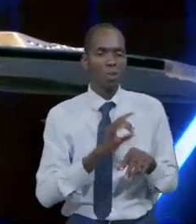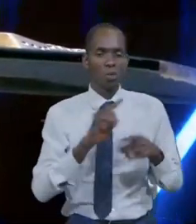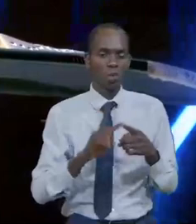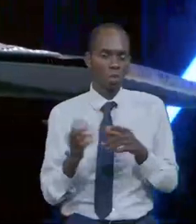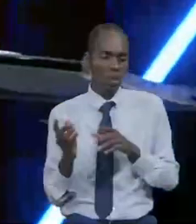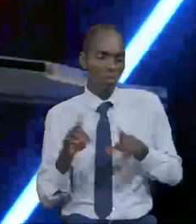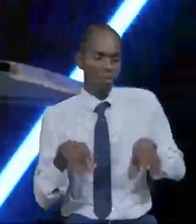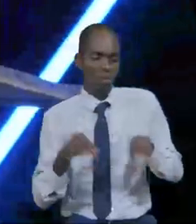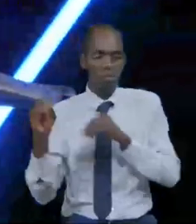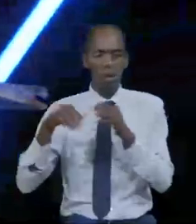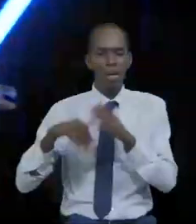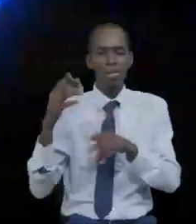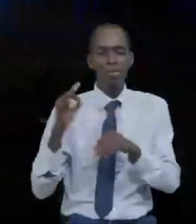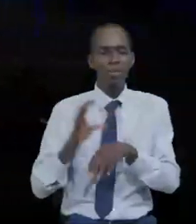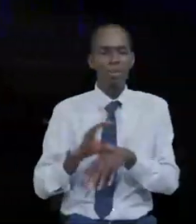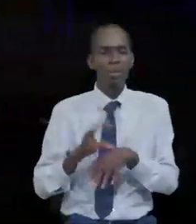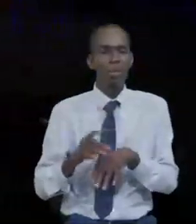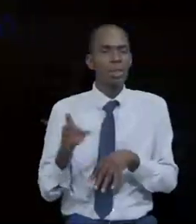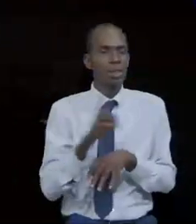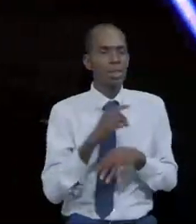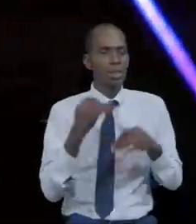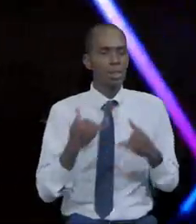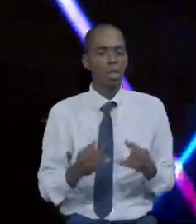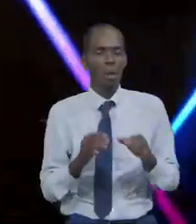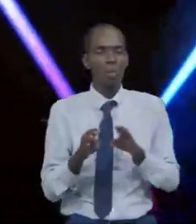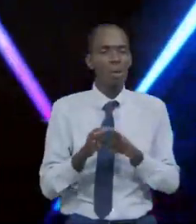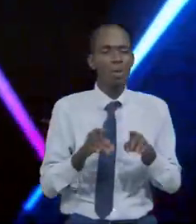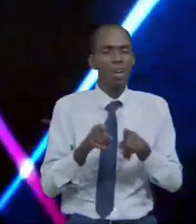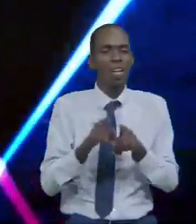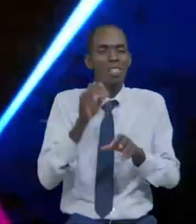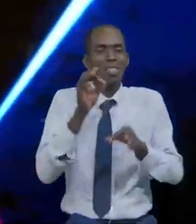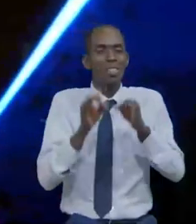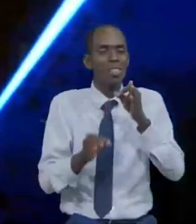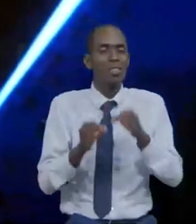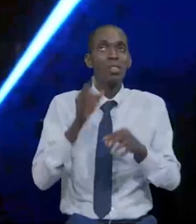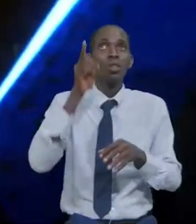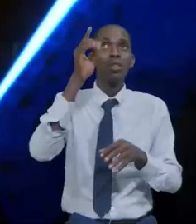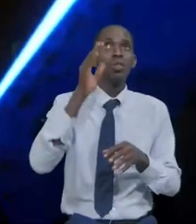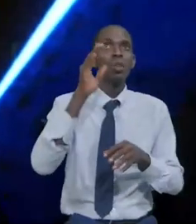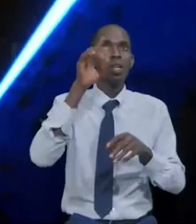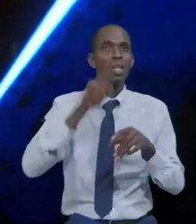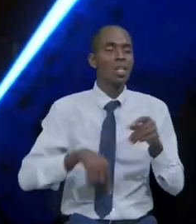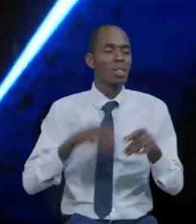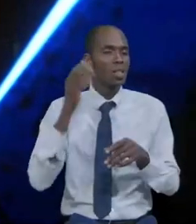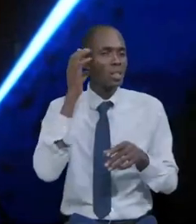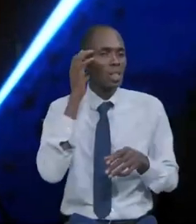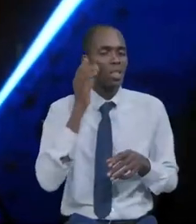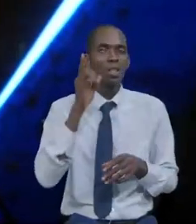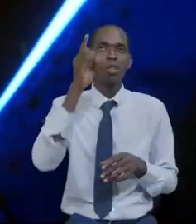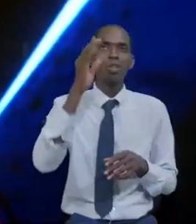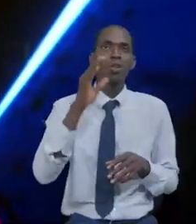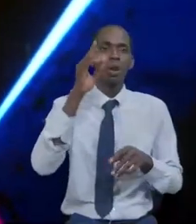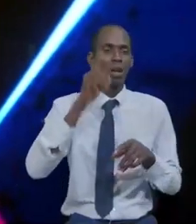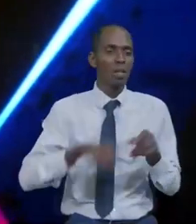de l'église, ils vivent comme si Dieu ne peut pas entendre, si Dieu ne peut pas voir, si